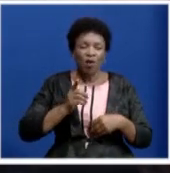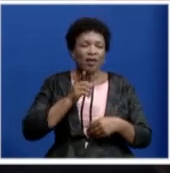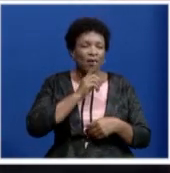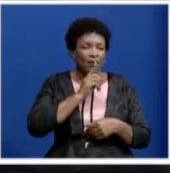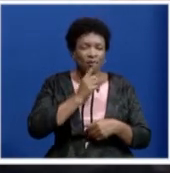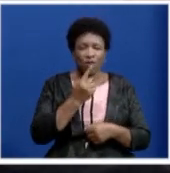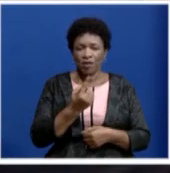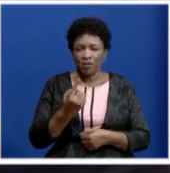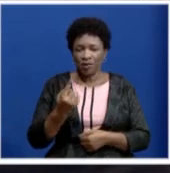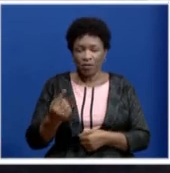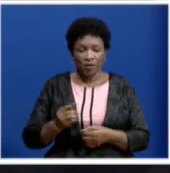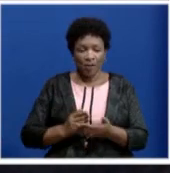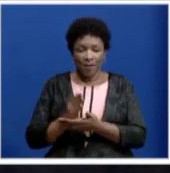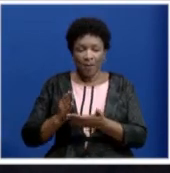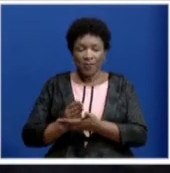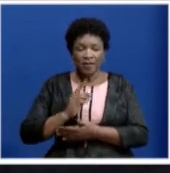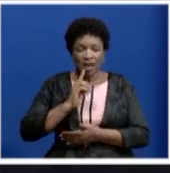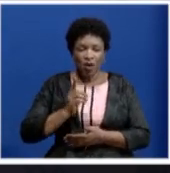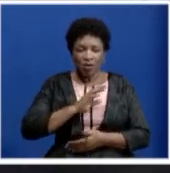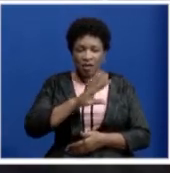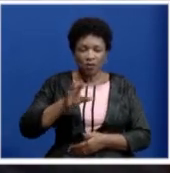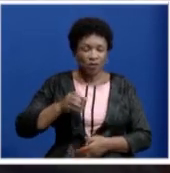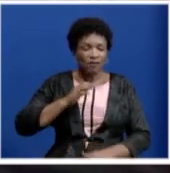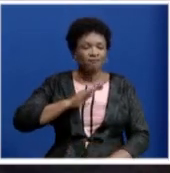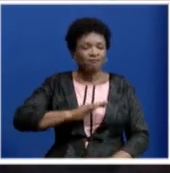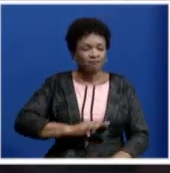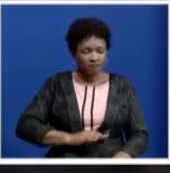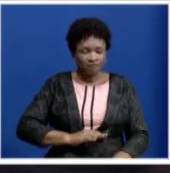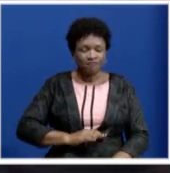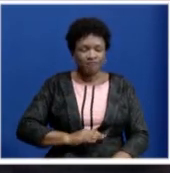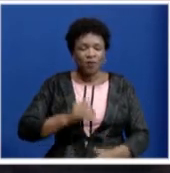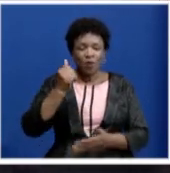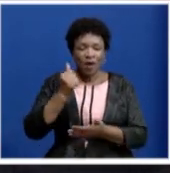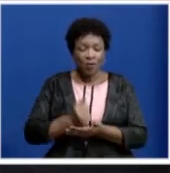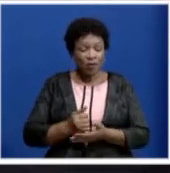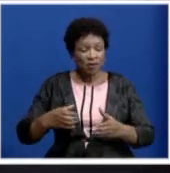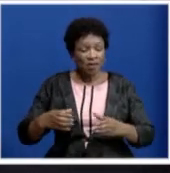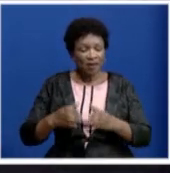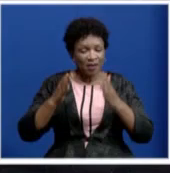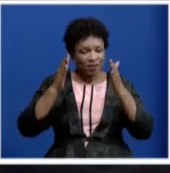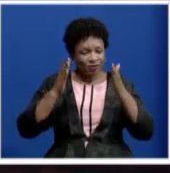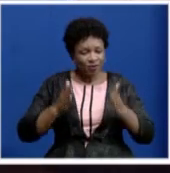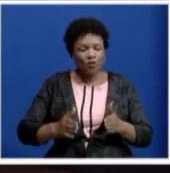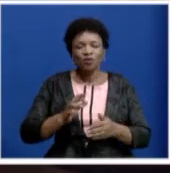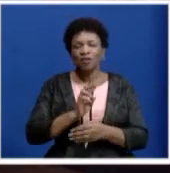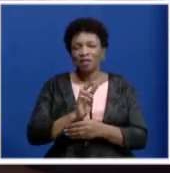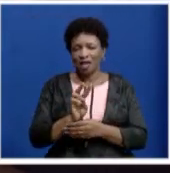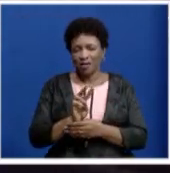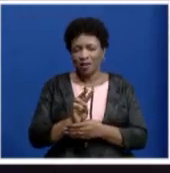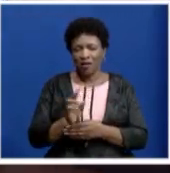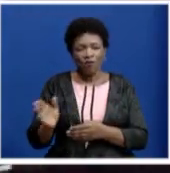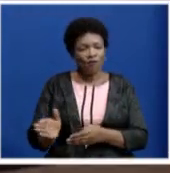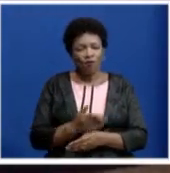kiti hoja zote kwa umak ameir pasi shaka ku uzi wa kti kuu ya chema kufu wanachama wabe